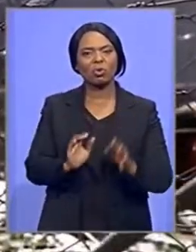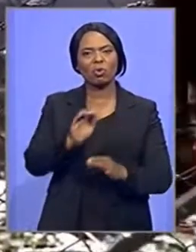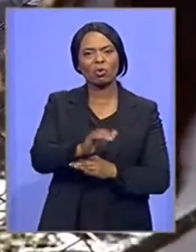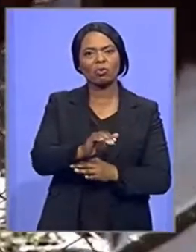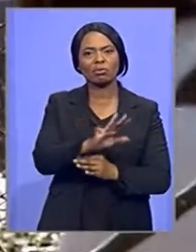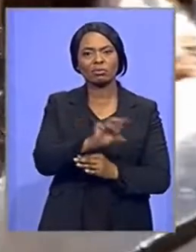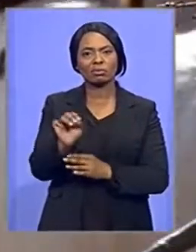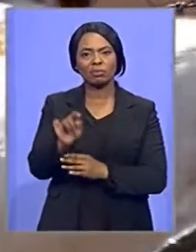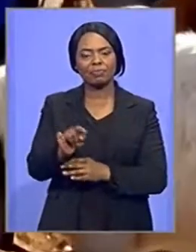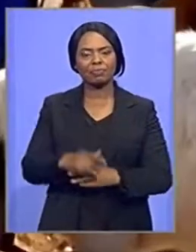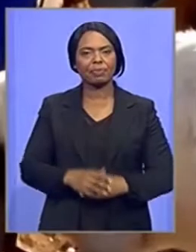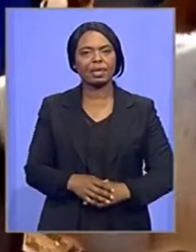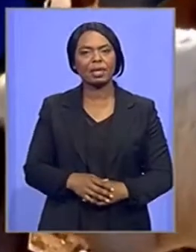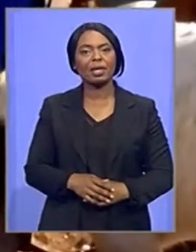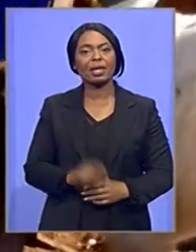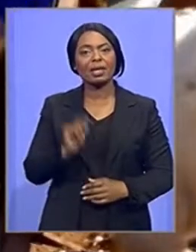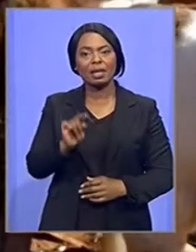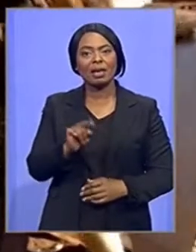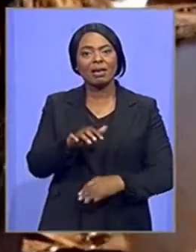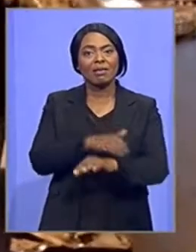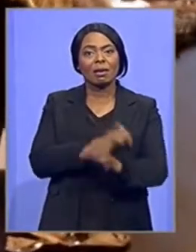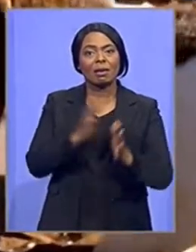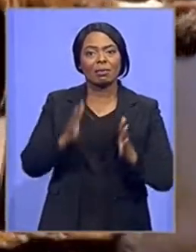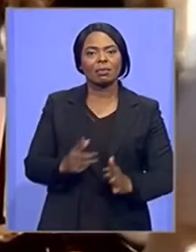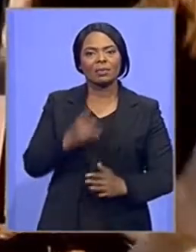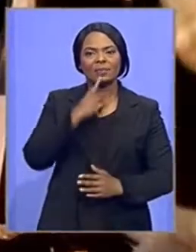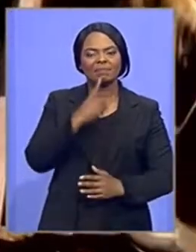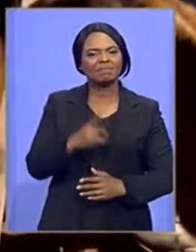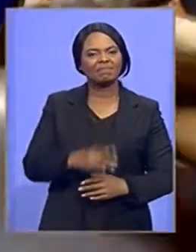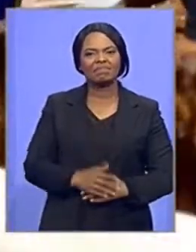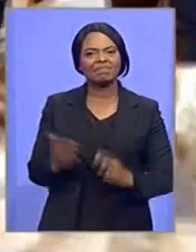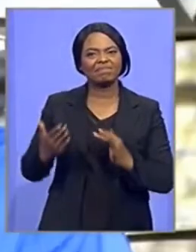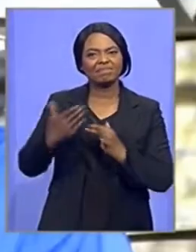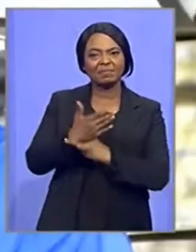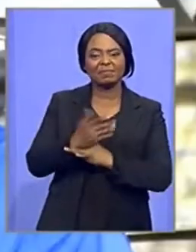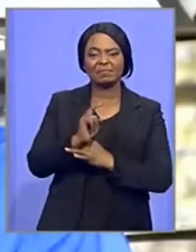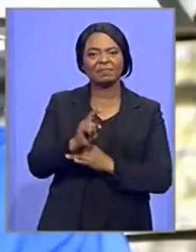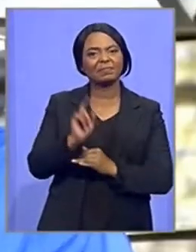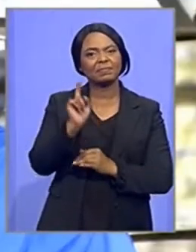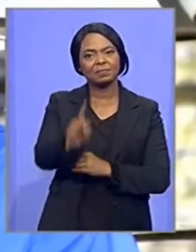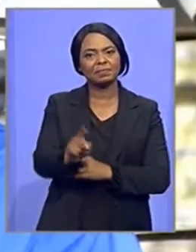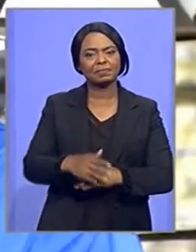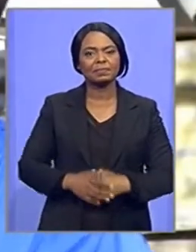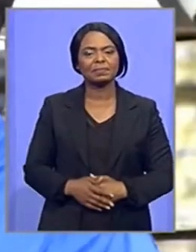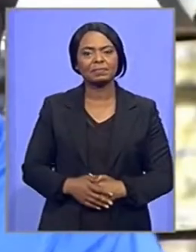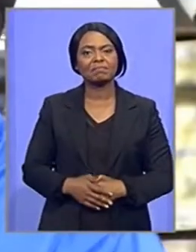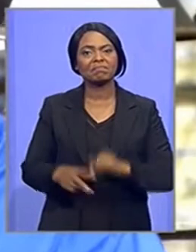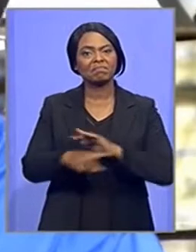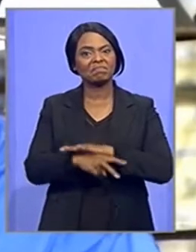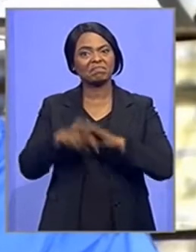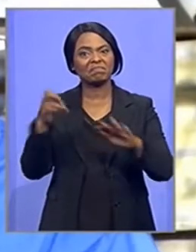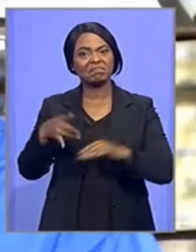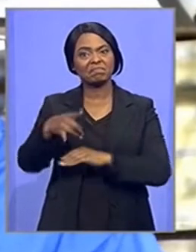Modiri Molema. Balemirui ba re go tshwanetse go samaganwa le kgwetlho eno. Problem ya stock 50 e